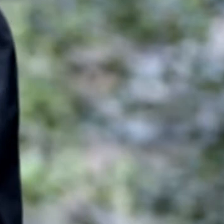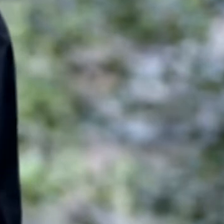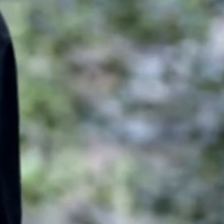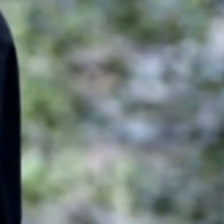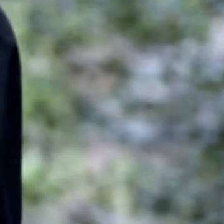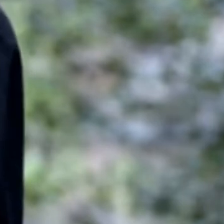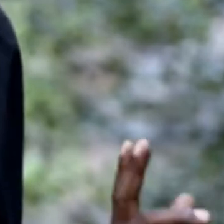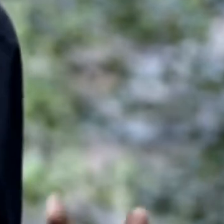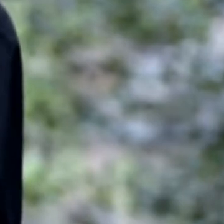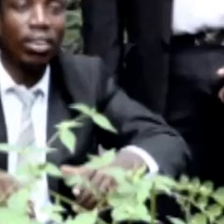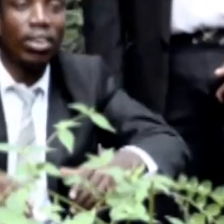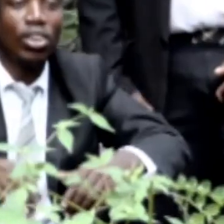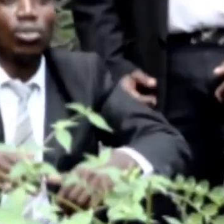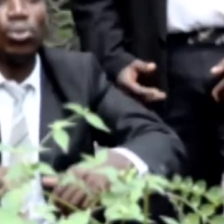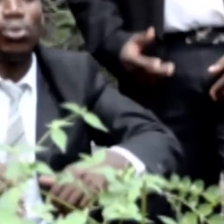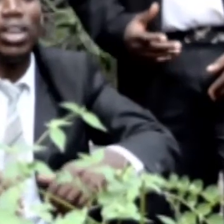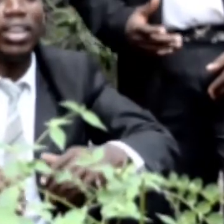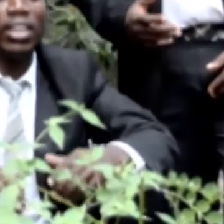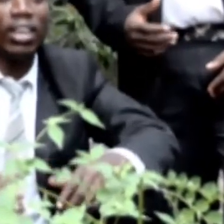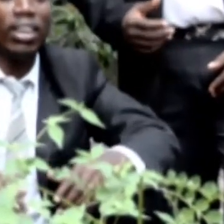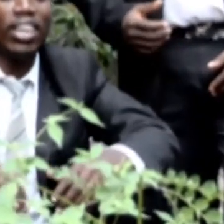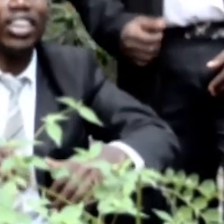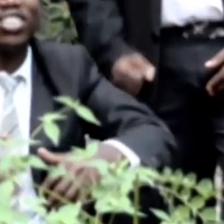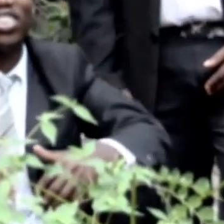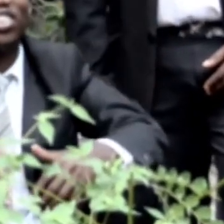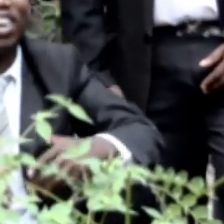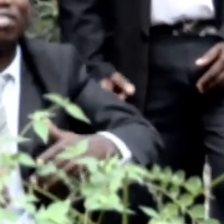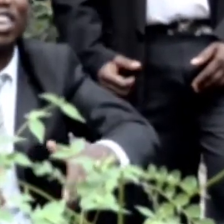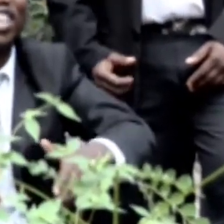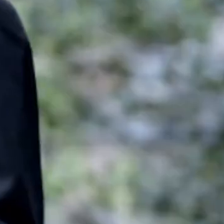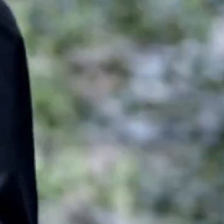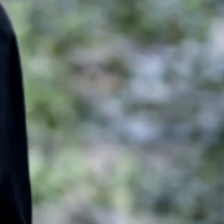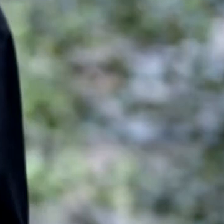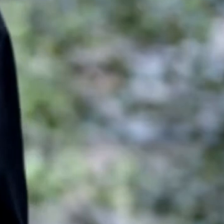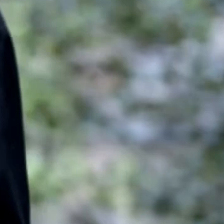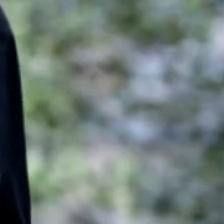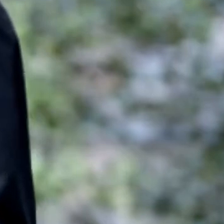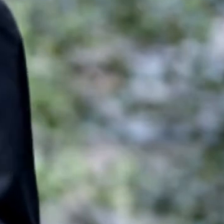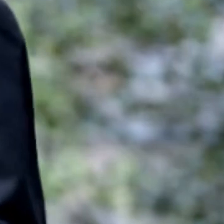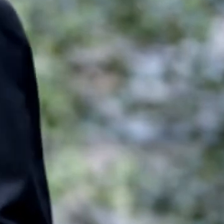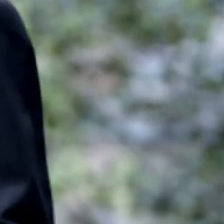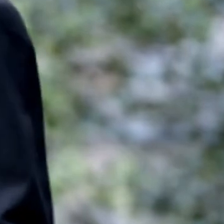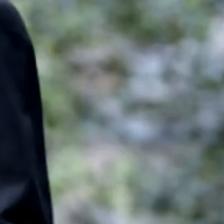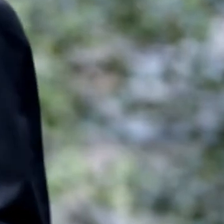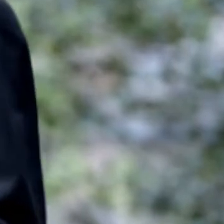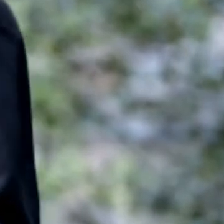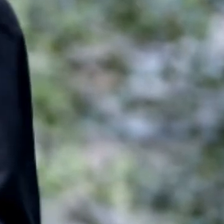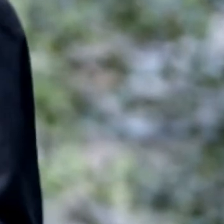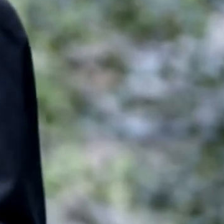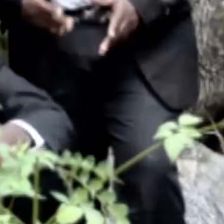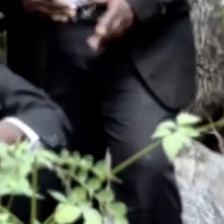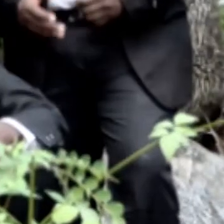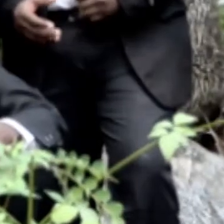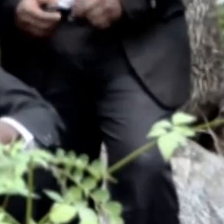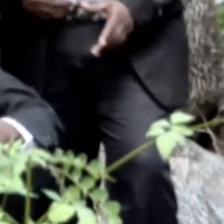Kumusha kudenga, kudenga. Ticha fanana naye